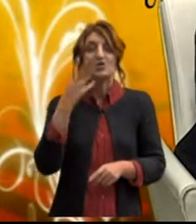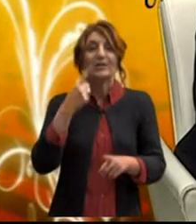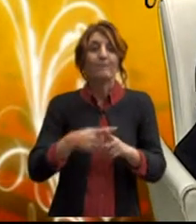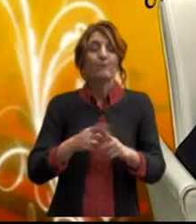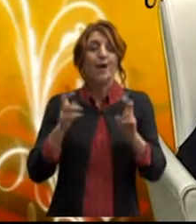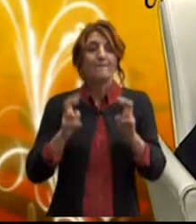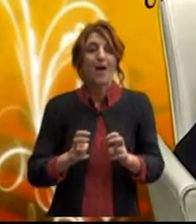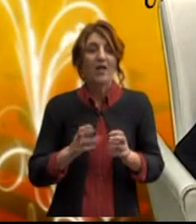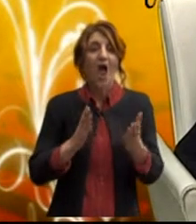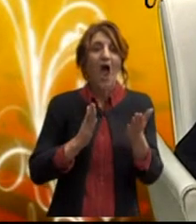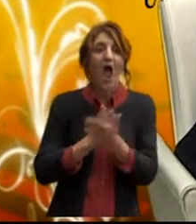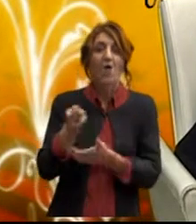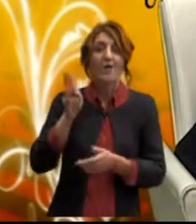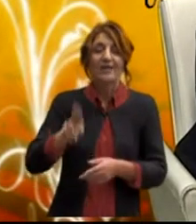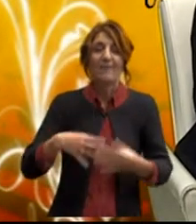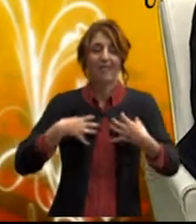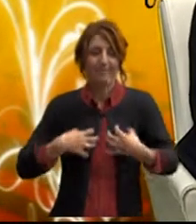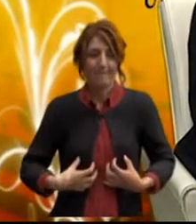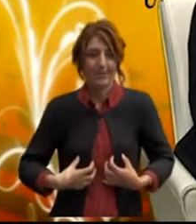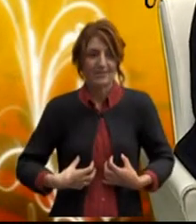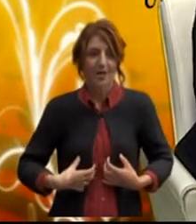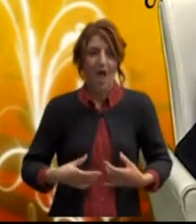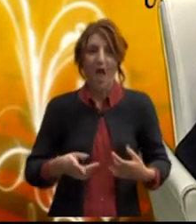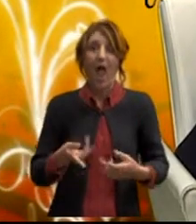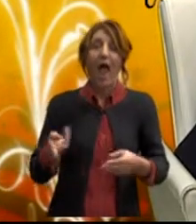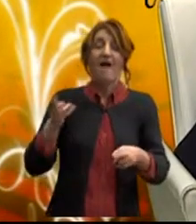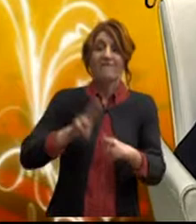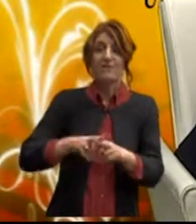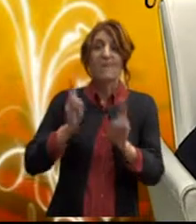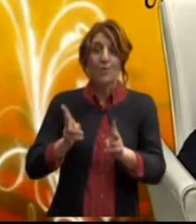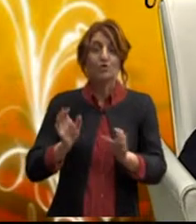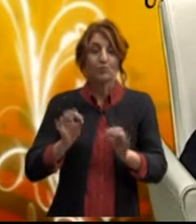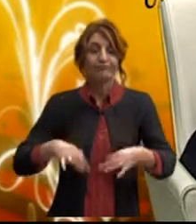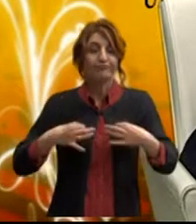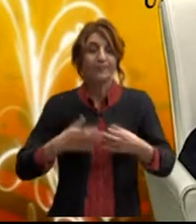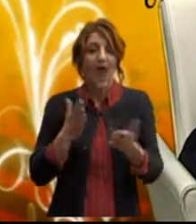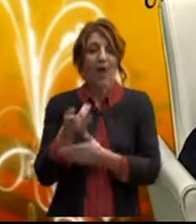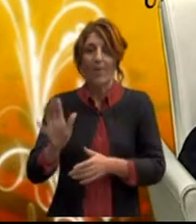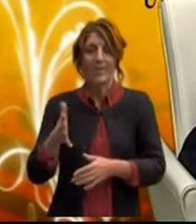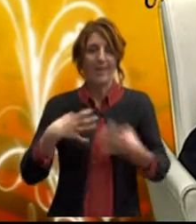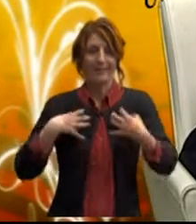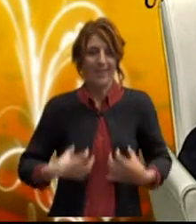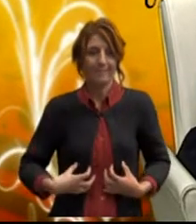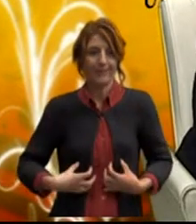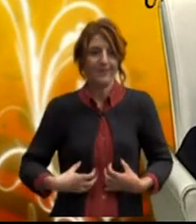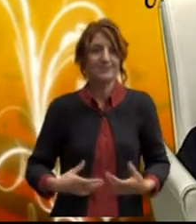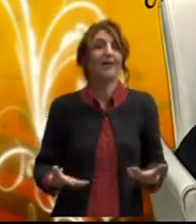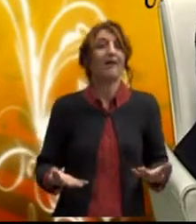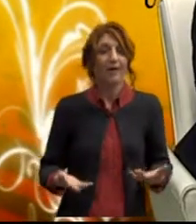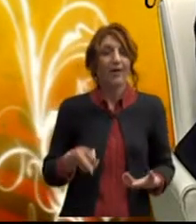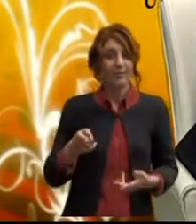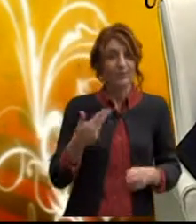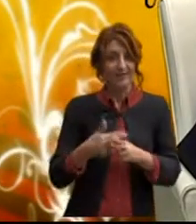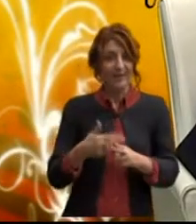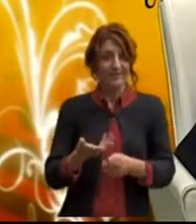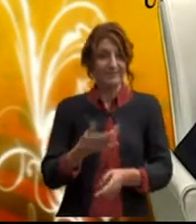4 puta manja ako ima i aktualnu depresiju nego ako je nema. E sad, dakle, to je, imate puno radova kod koronarnih